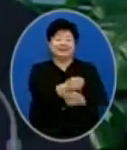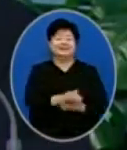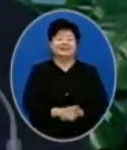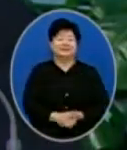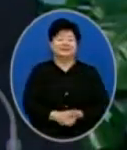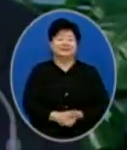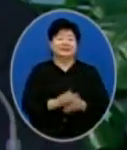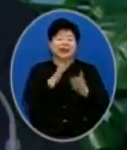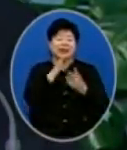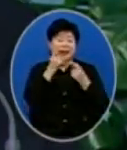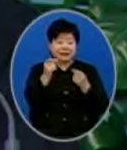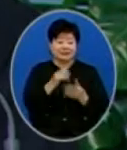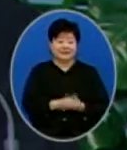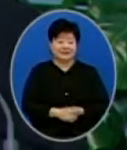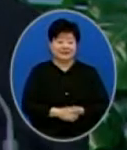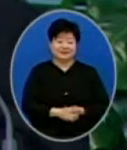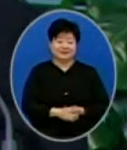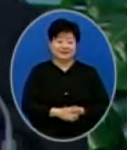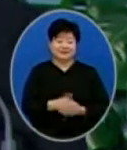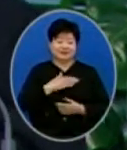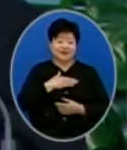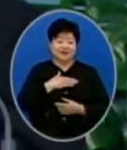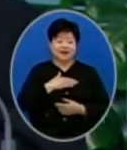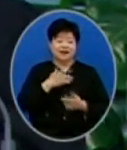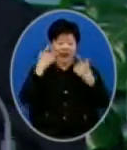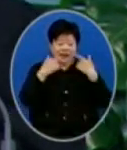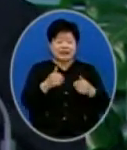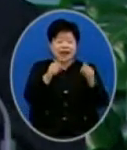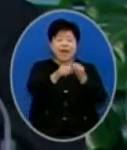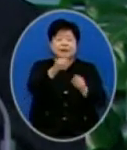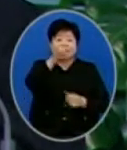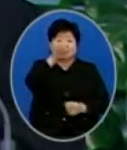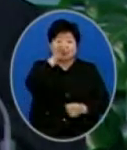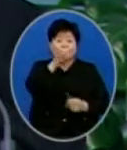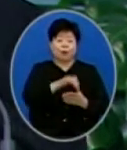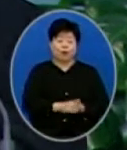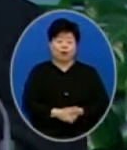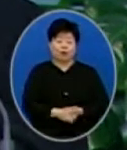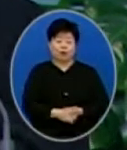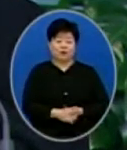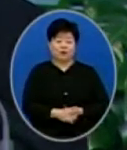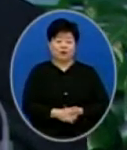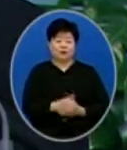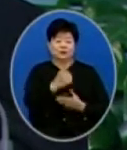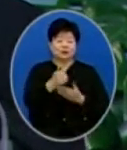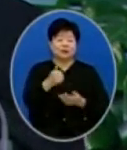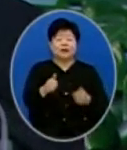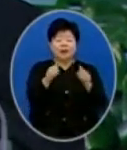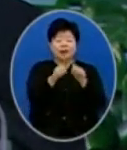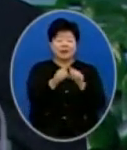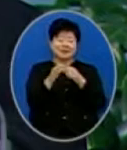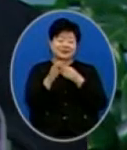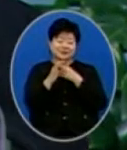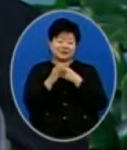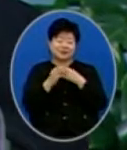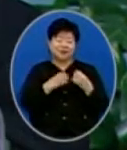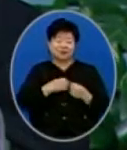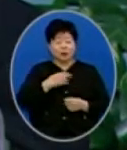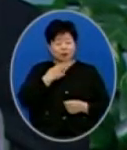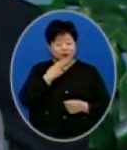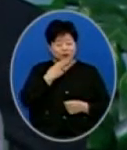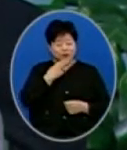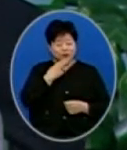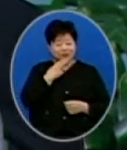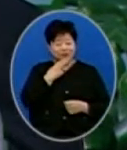아멘 내가 너희와 항상 함께 있을 것이라 주님이 나와 함께 하시면 염려할 것이